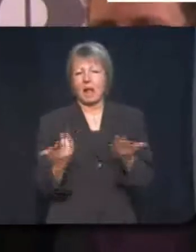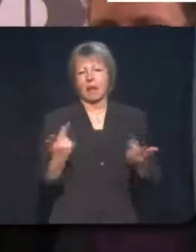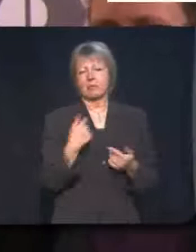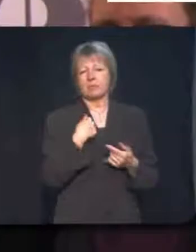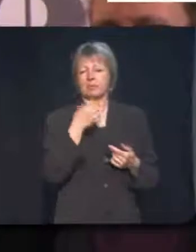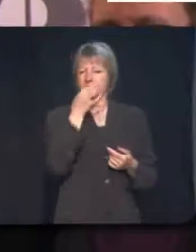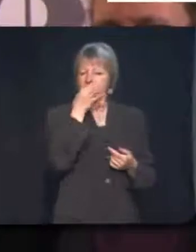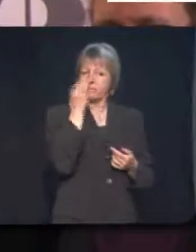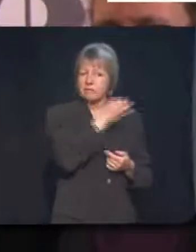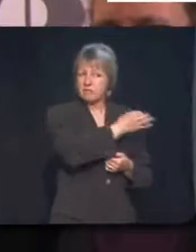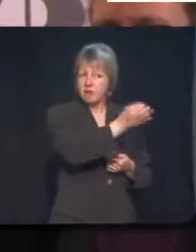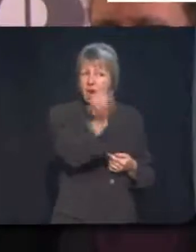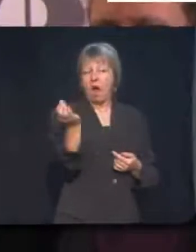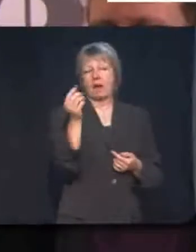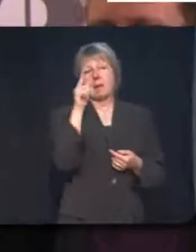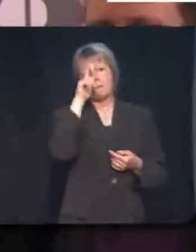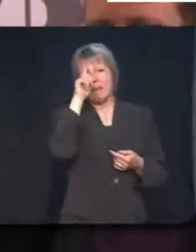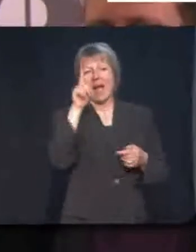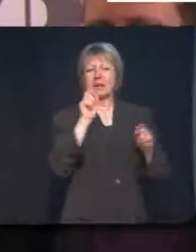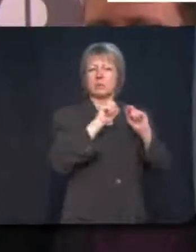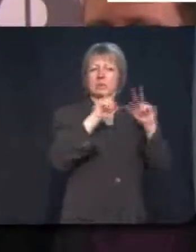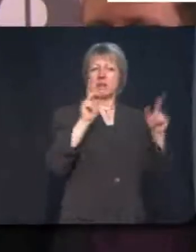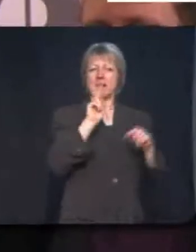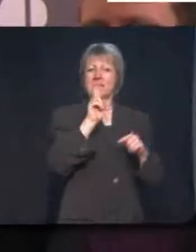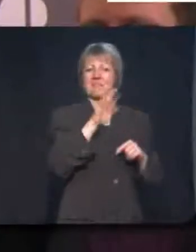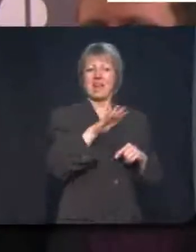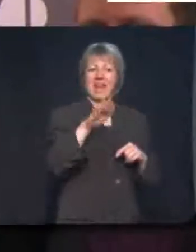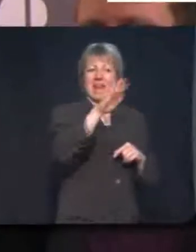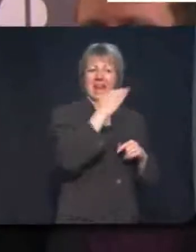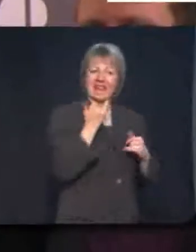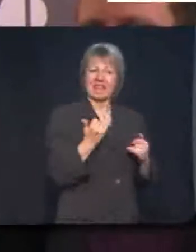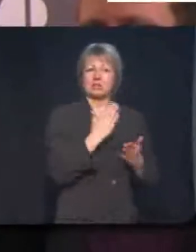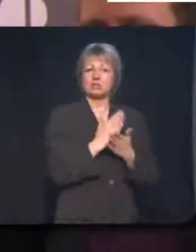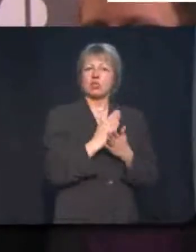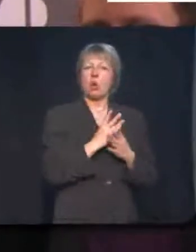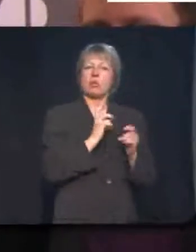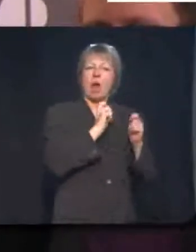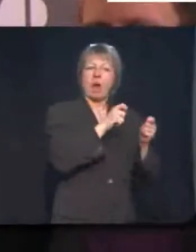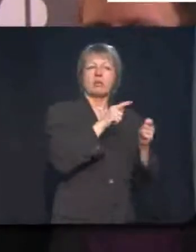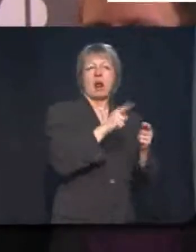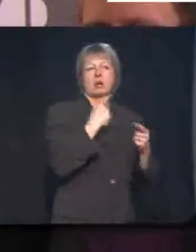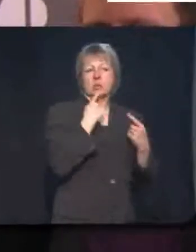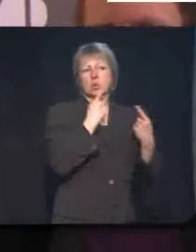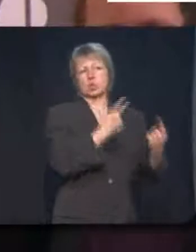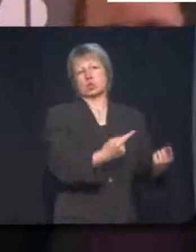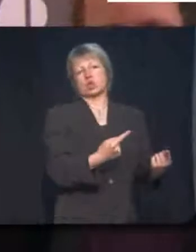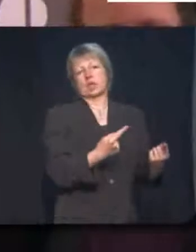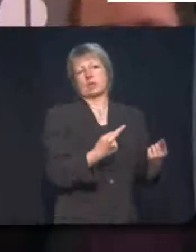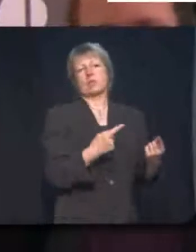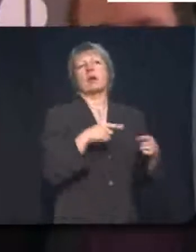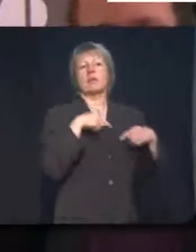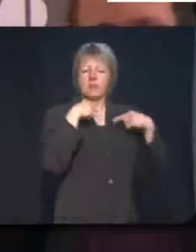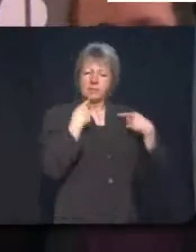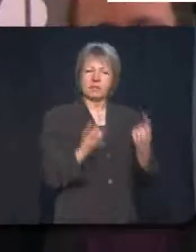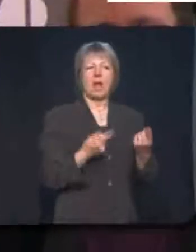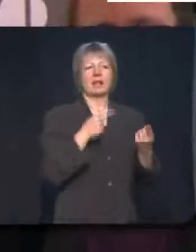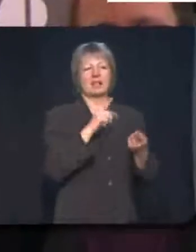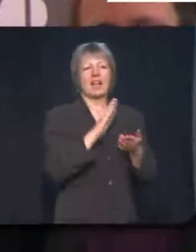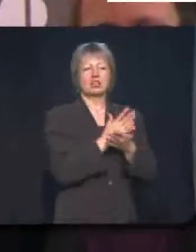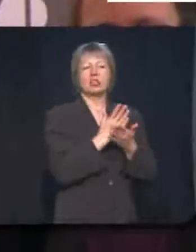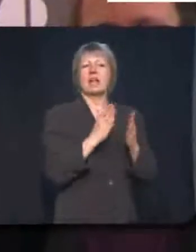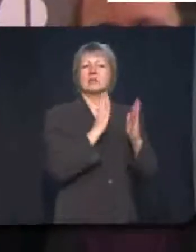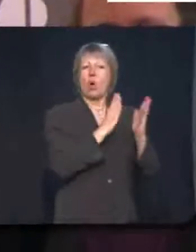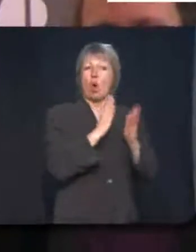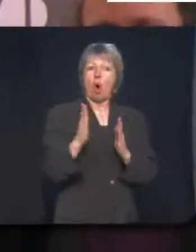würde ich fragen vielleicht als Meinungsbild wer würde dem Antrag bereits jetzt zustimmen denn mit diesem mit dieser entscheidsordnung könnten wir